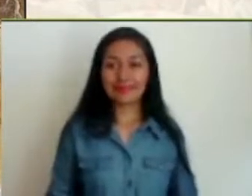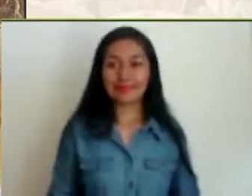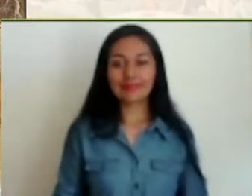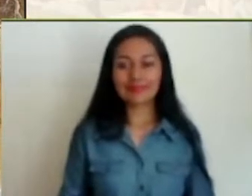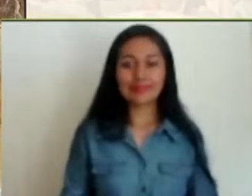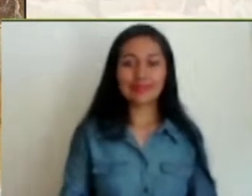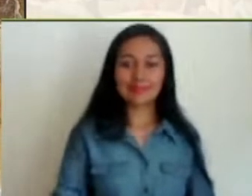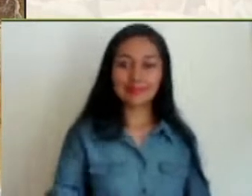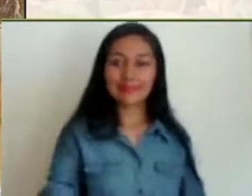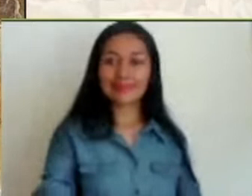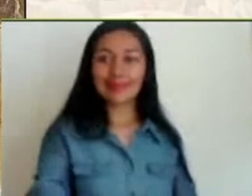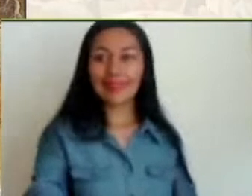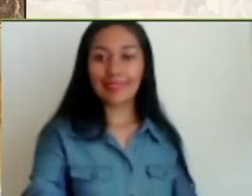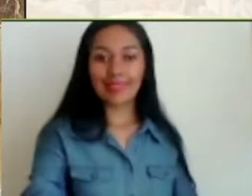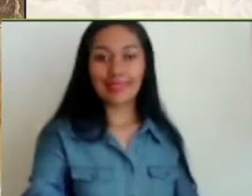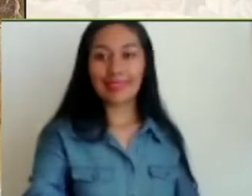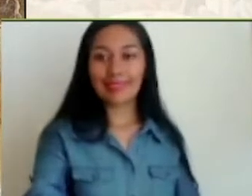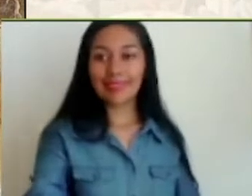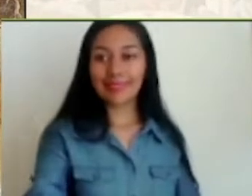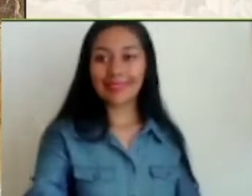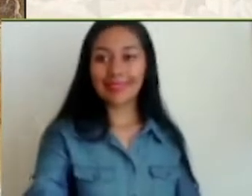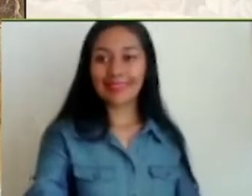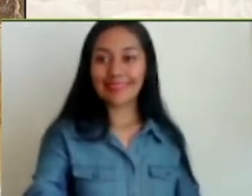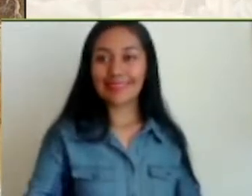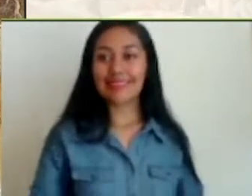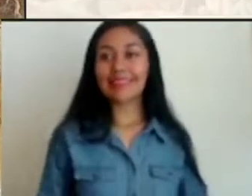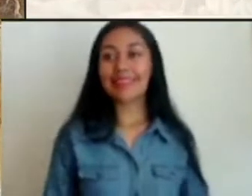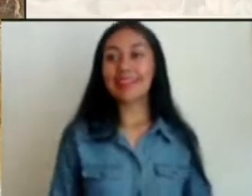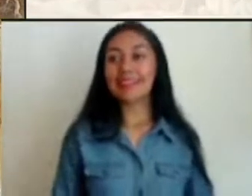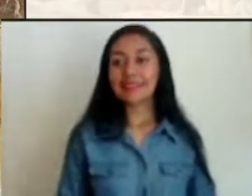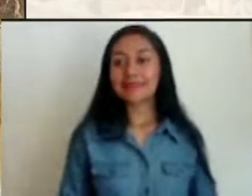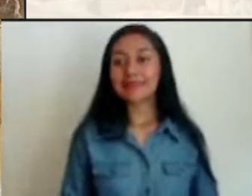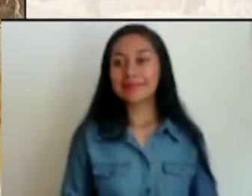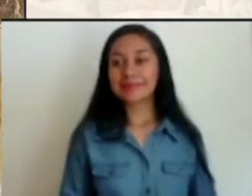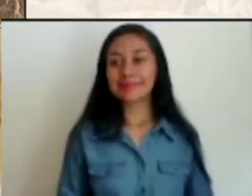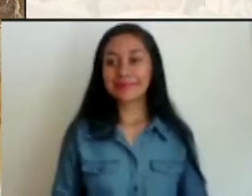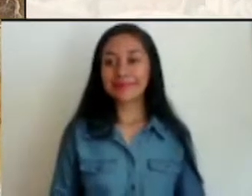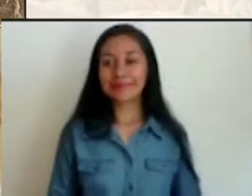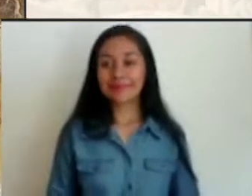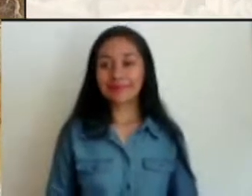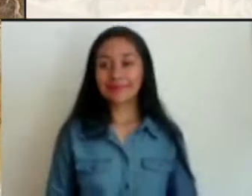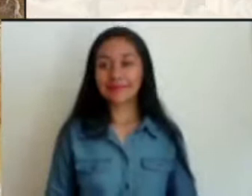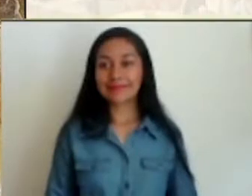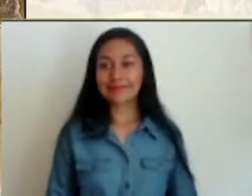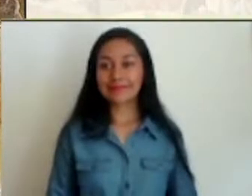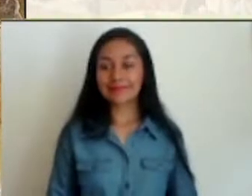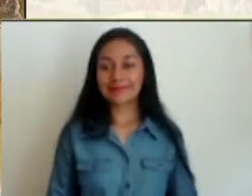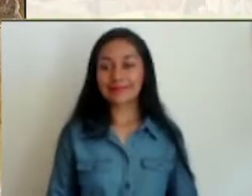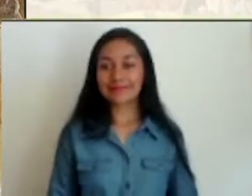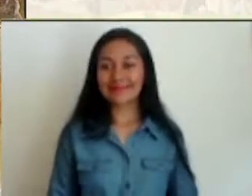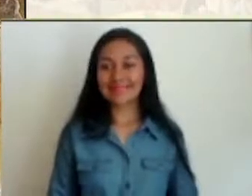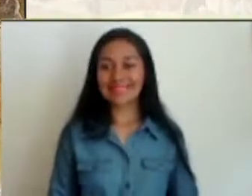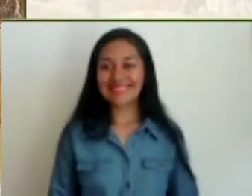politico-militari perché si ritiene portata in città dal Marchese di Strigis, ambasciatore del Duca di Mantova presso l'imperatore